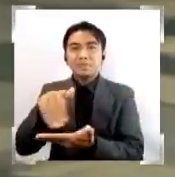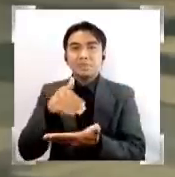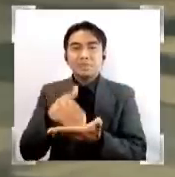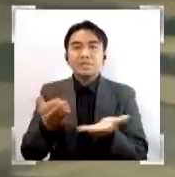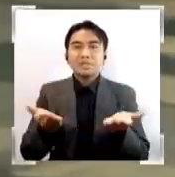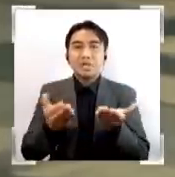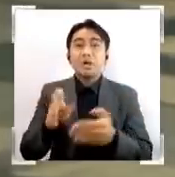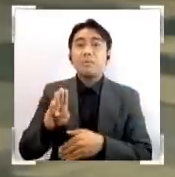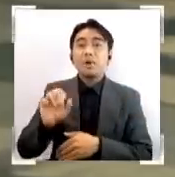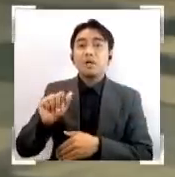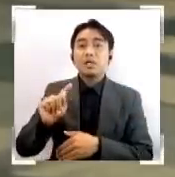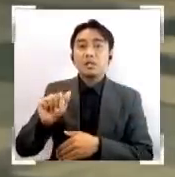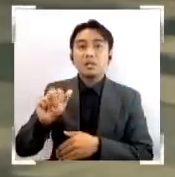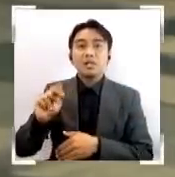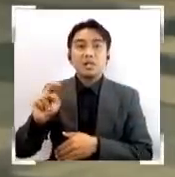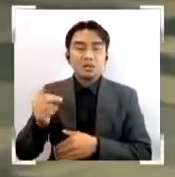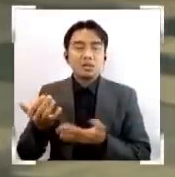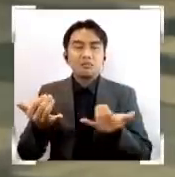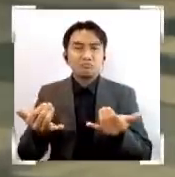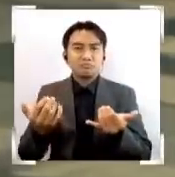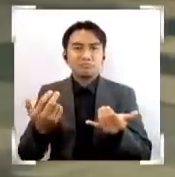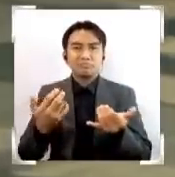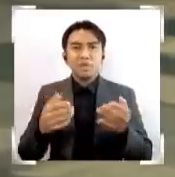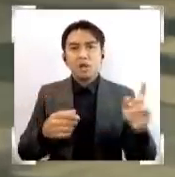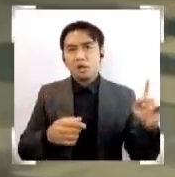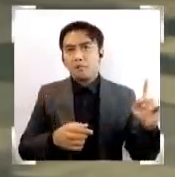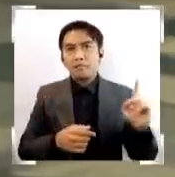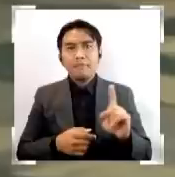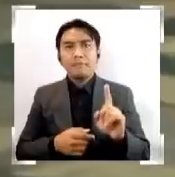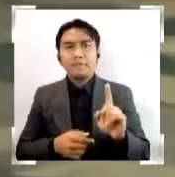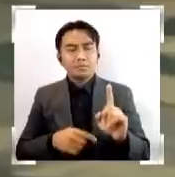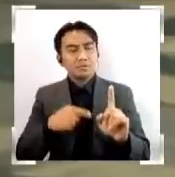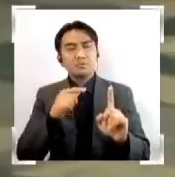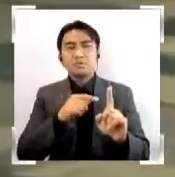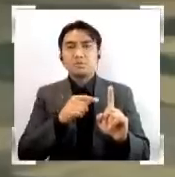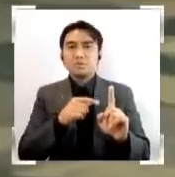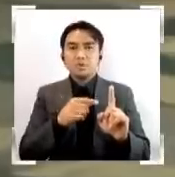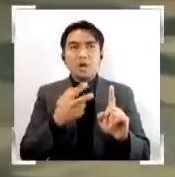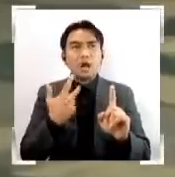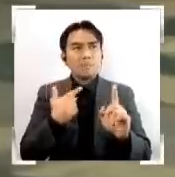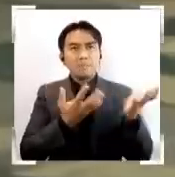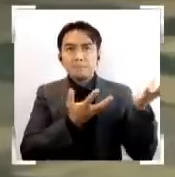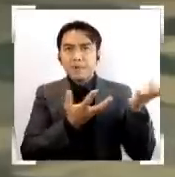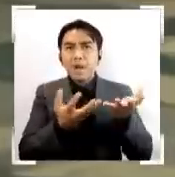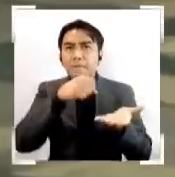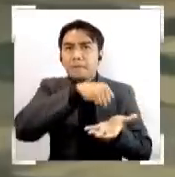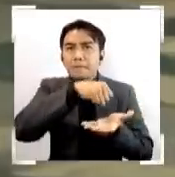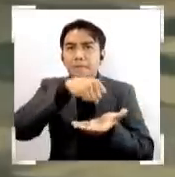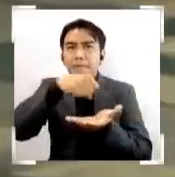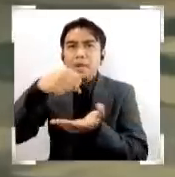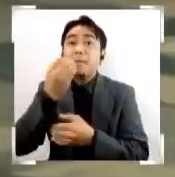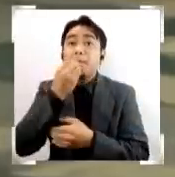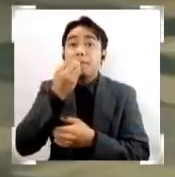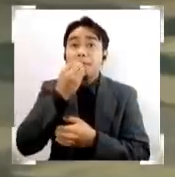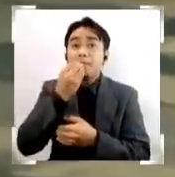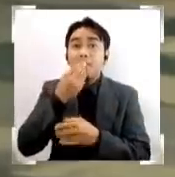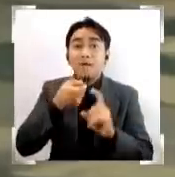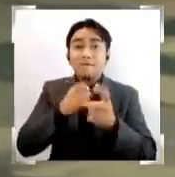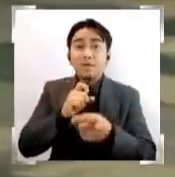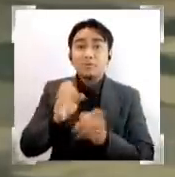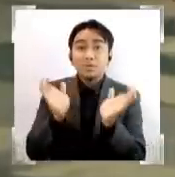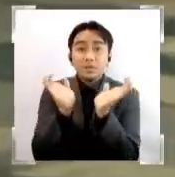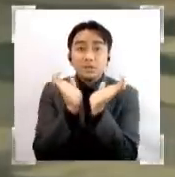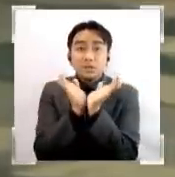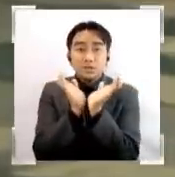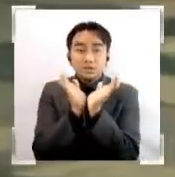ay dumating dito sa Hermosa yung 1,000 food packs mula sa DSWD Central Luzon.